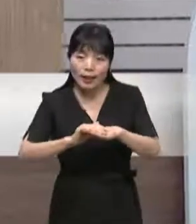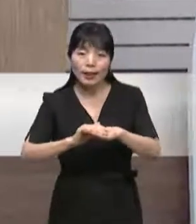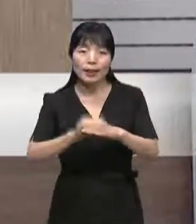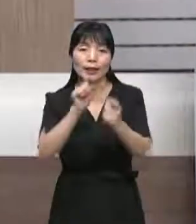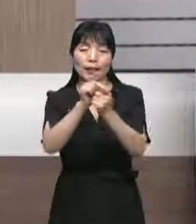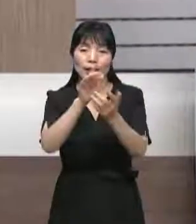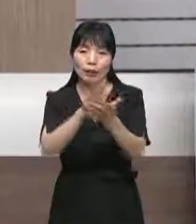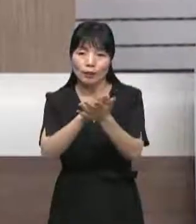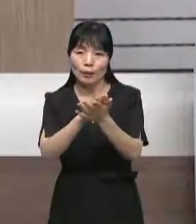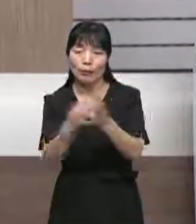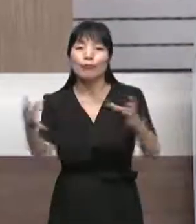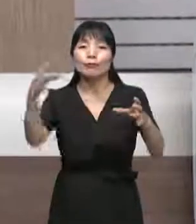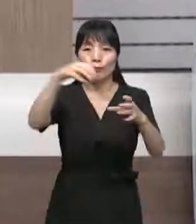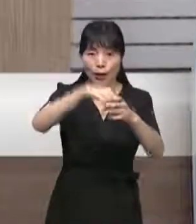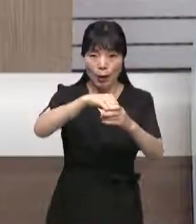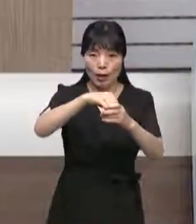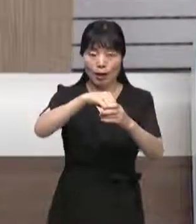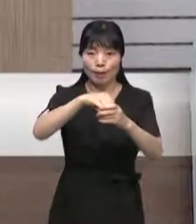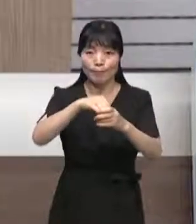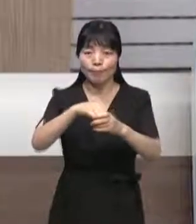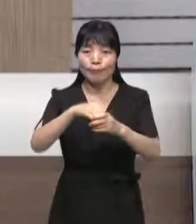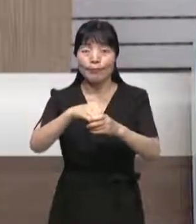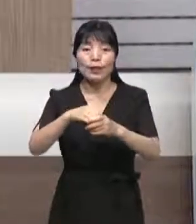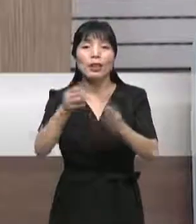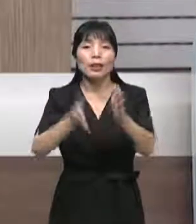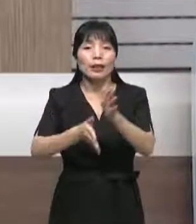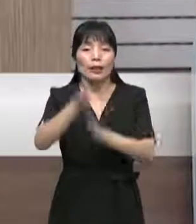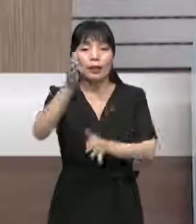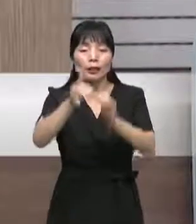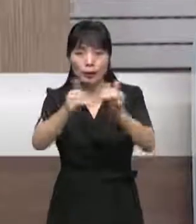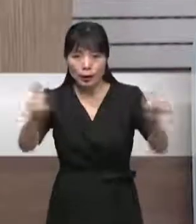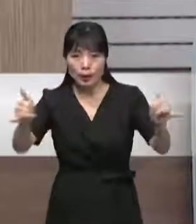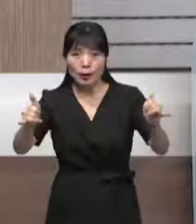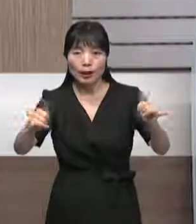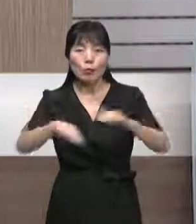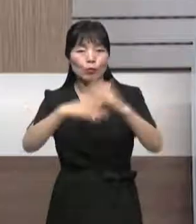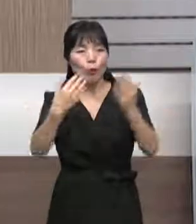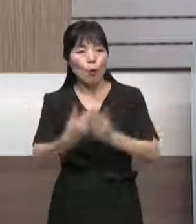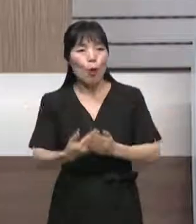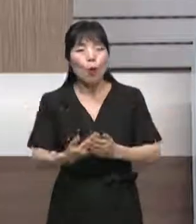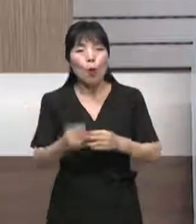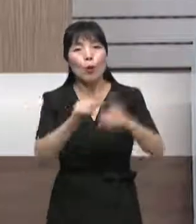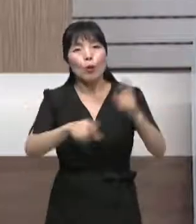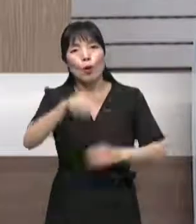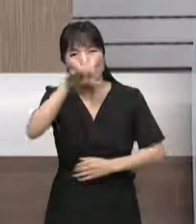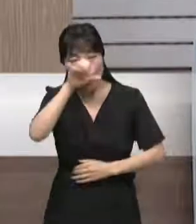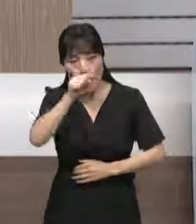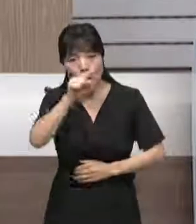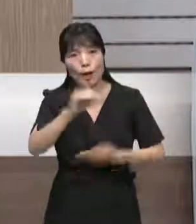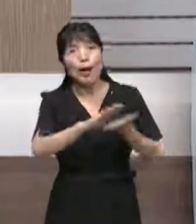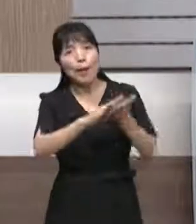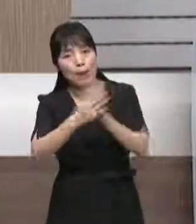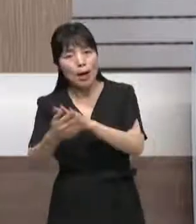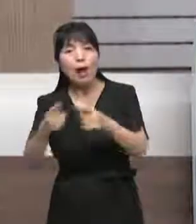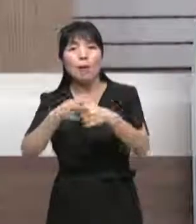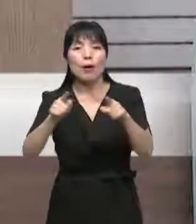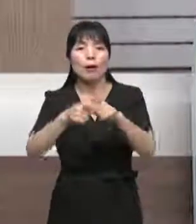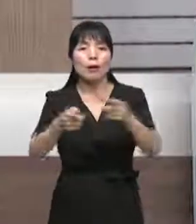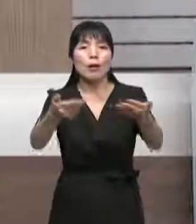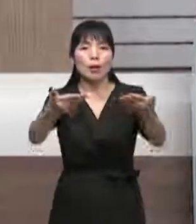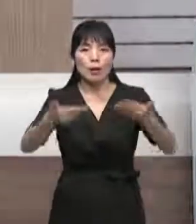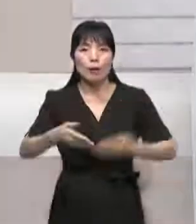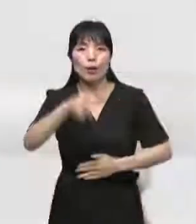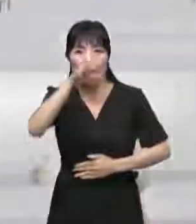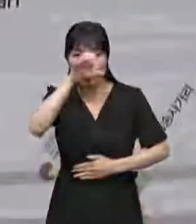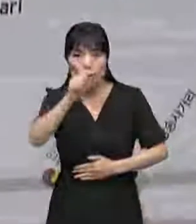현실에 적용해서 시민들이 나아졌구나 하는 그 평가를 받을 수 있을까